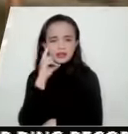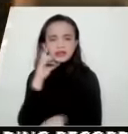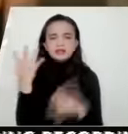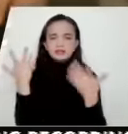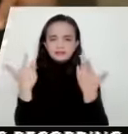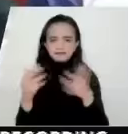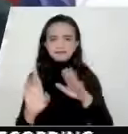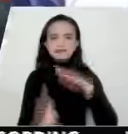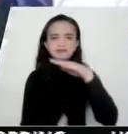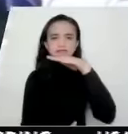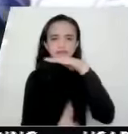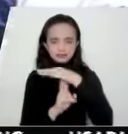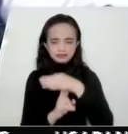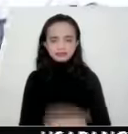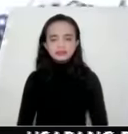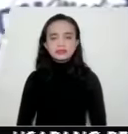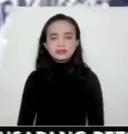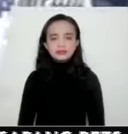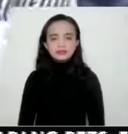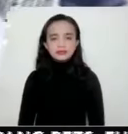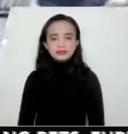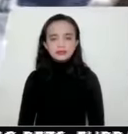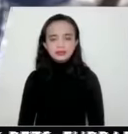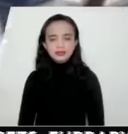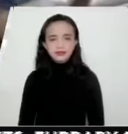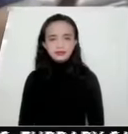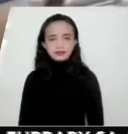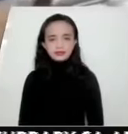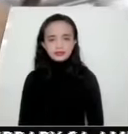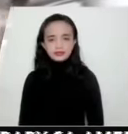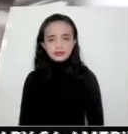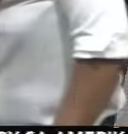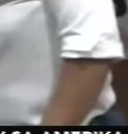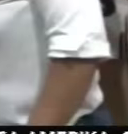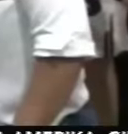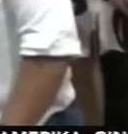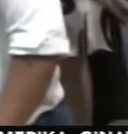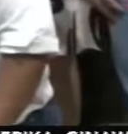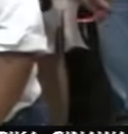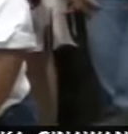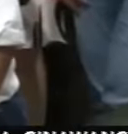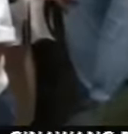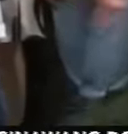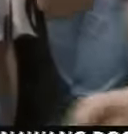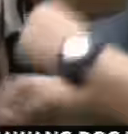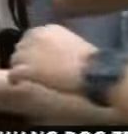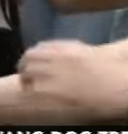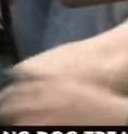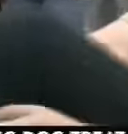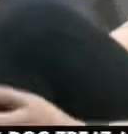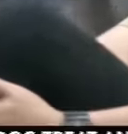rito. Para sa GMA Regional TV 1 Mindanao at GMA Integrated News,